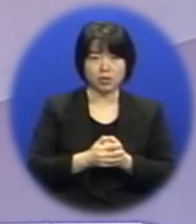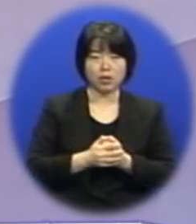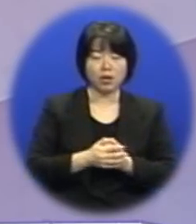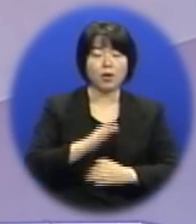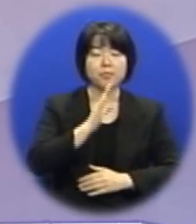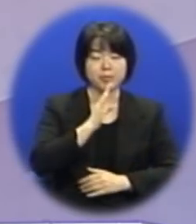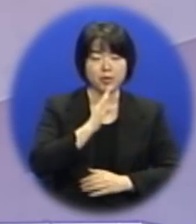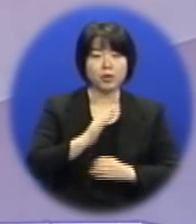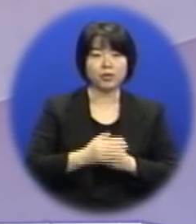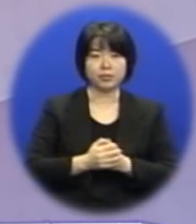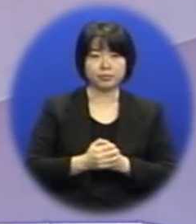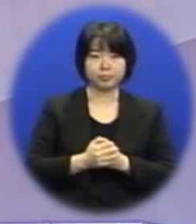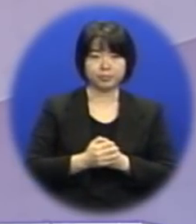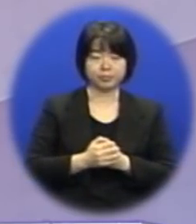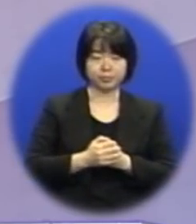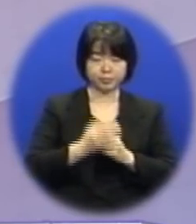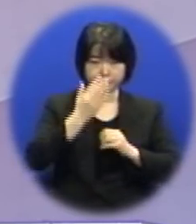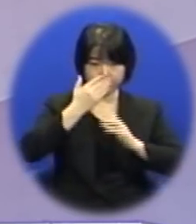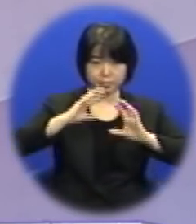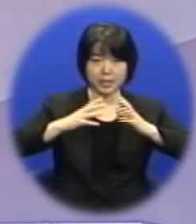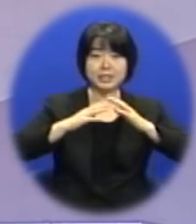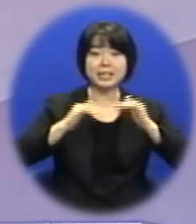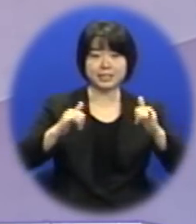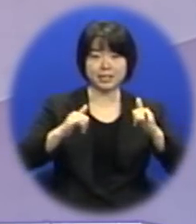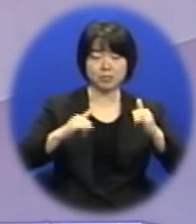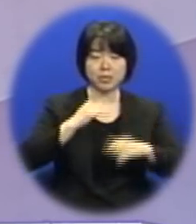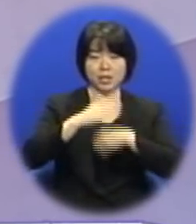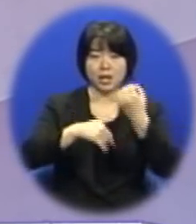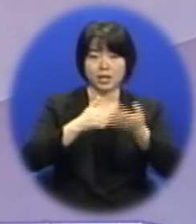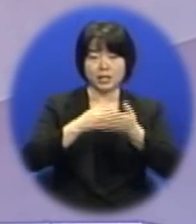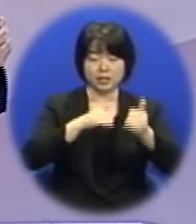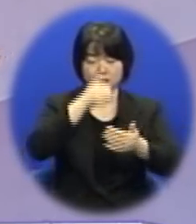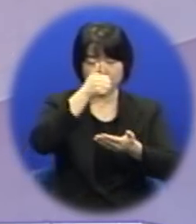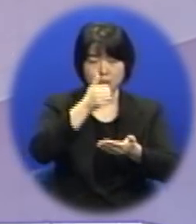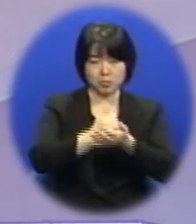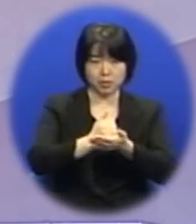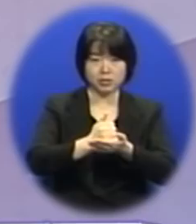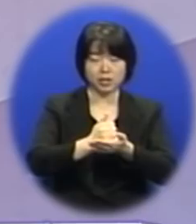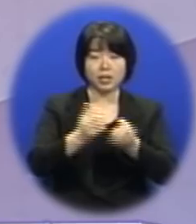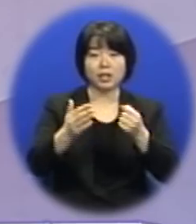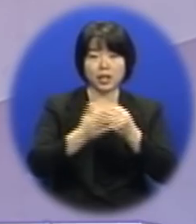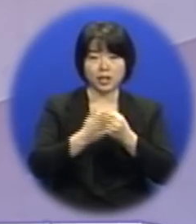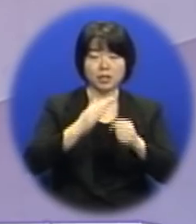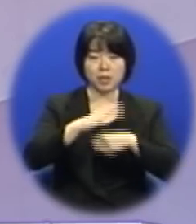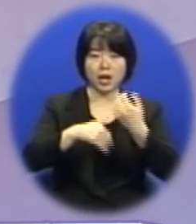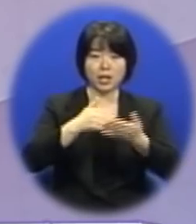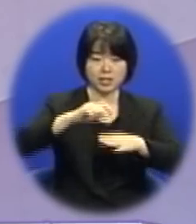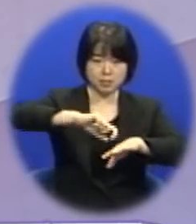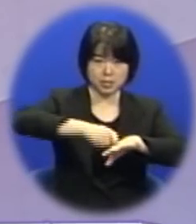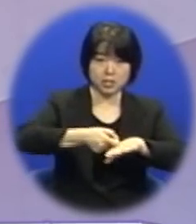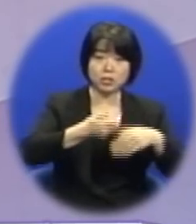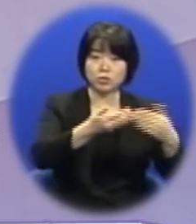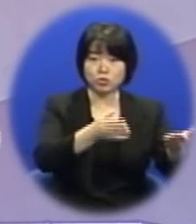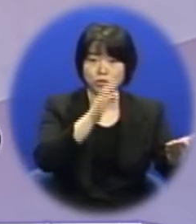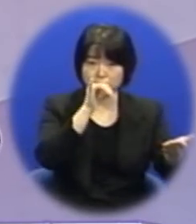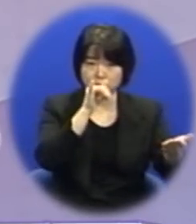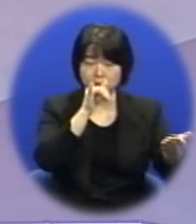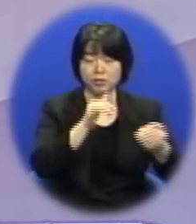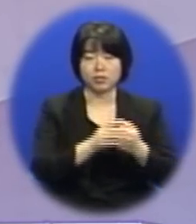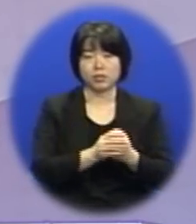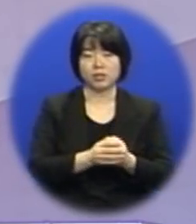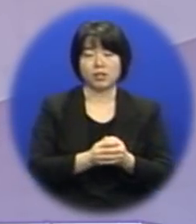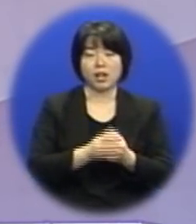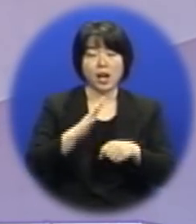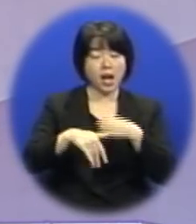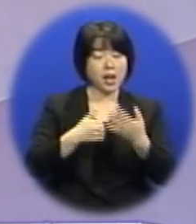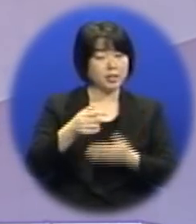물론 이스라엘 백성이 하나님께 범죄함으로 인해서 하나님이 징계하신 거죠. 물론 하나님이